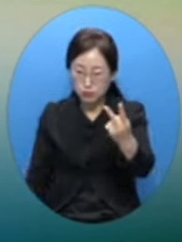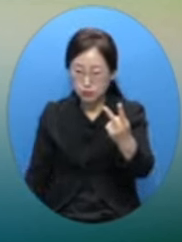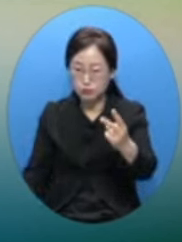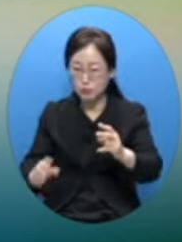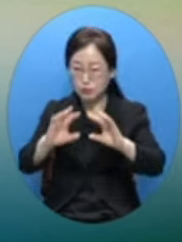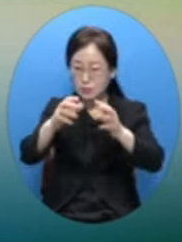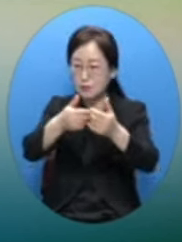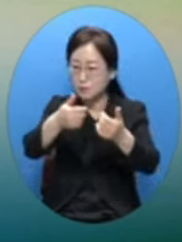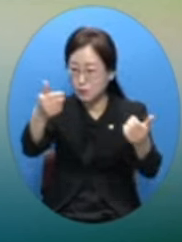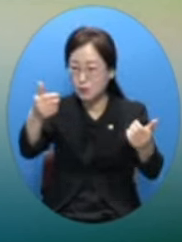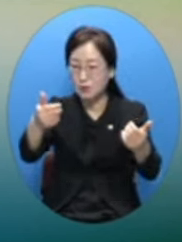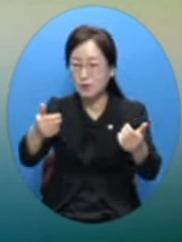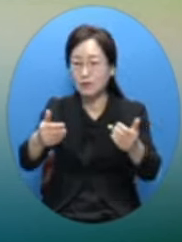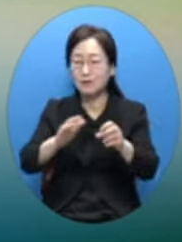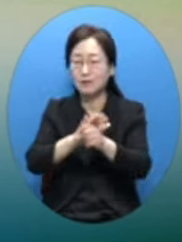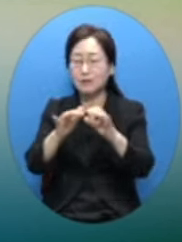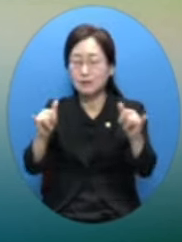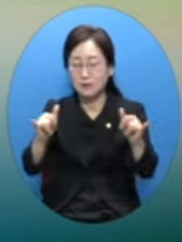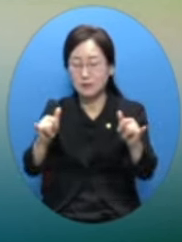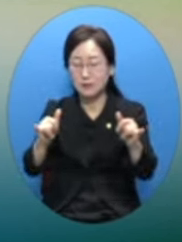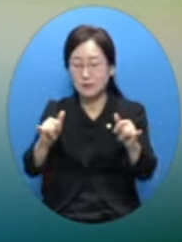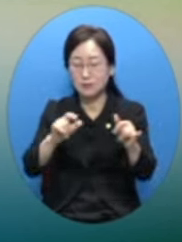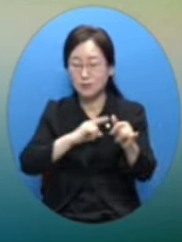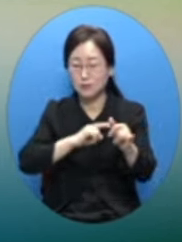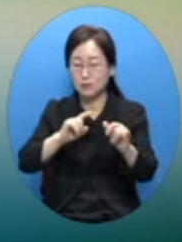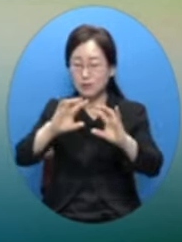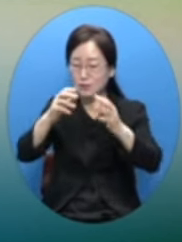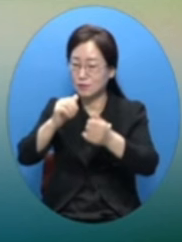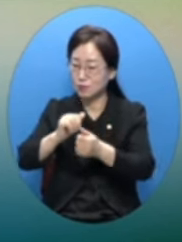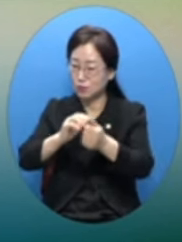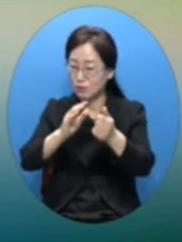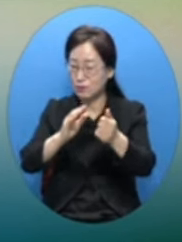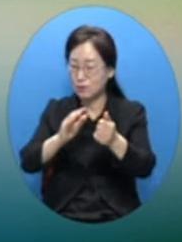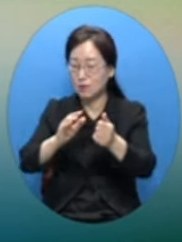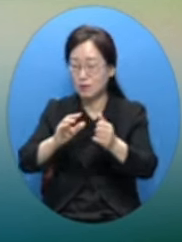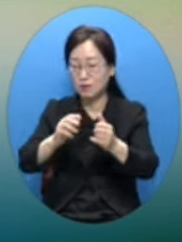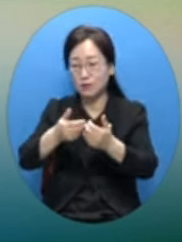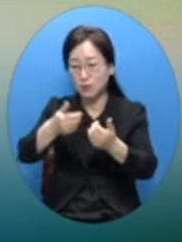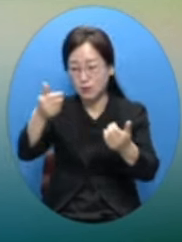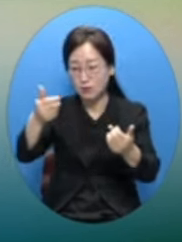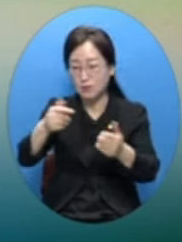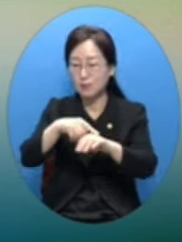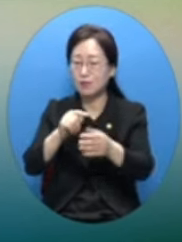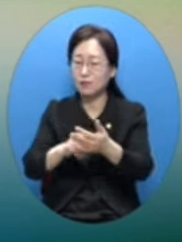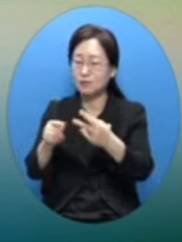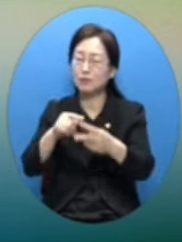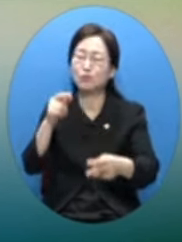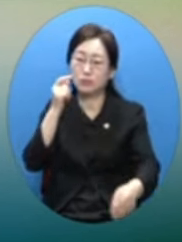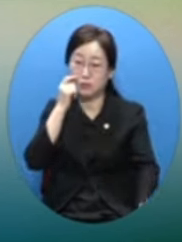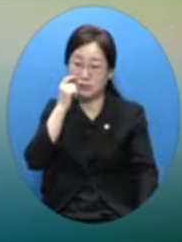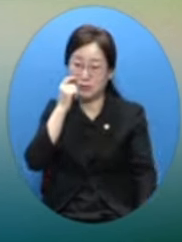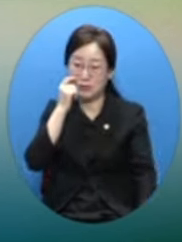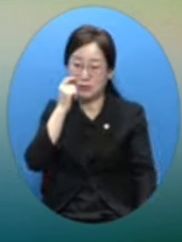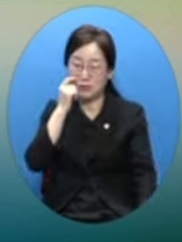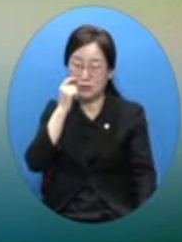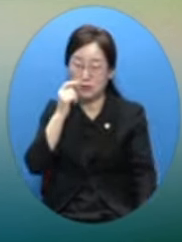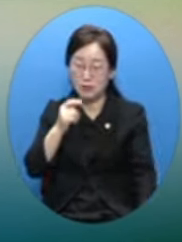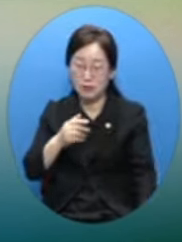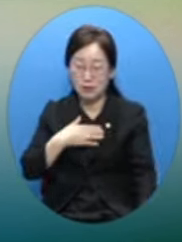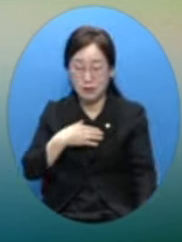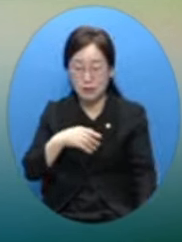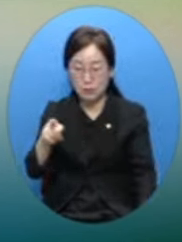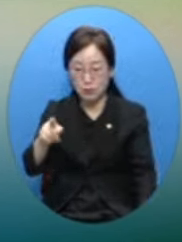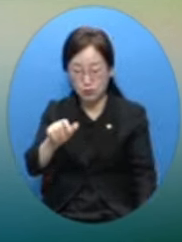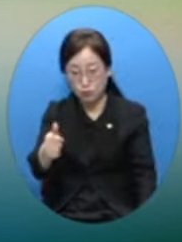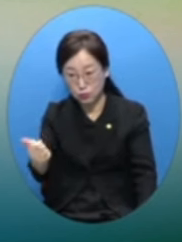사랑하는 사람들을 먼저 보낸 선생님의 마음을 내가 어찌 알 수 있겠어요. 소식을 듣고 묵상하던 중